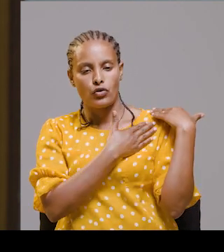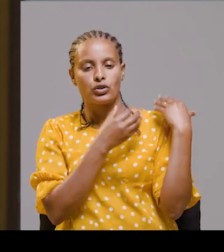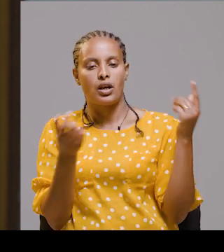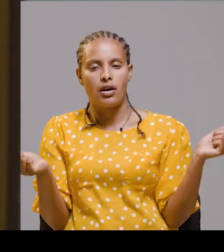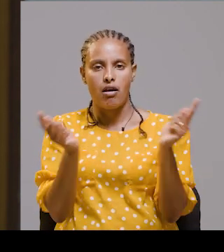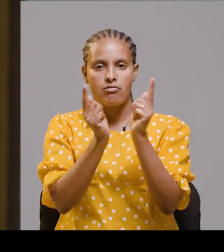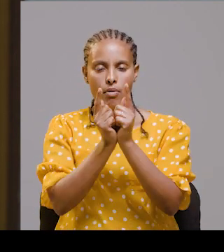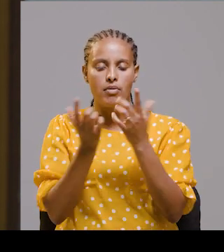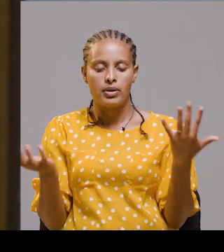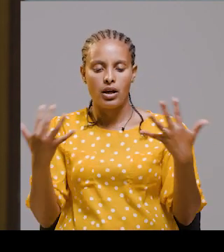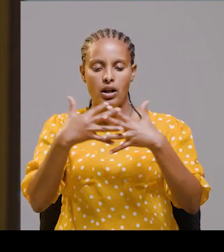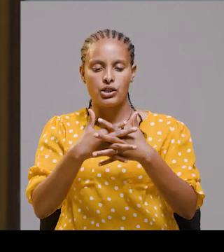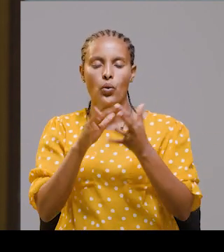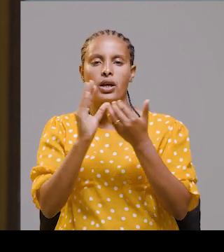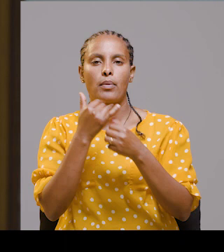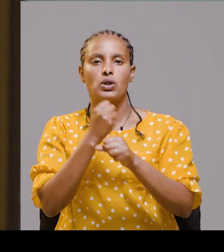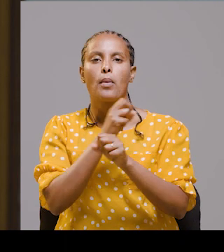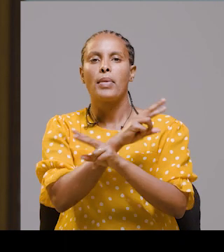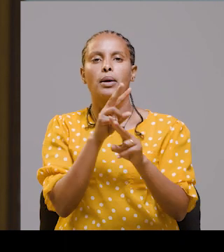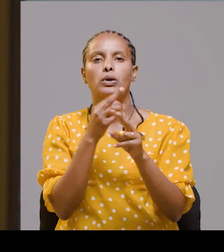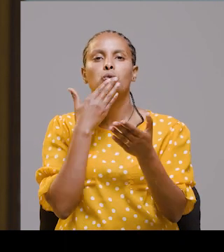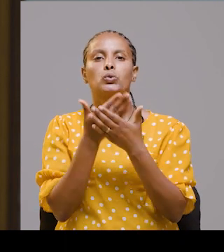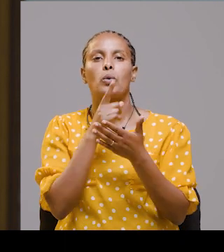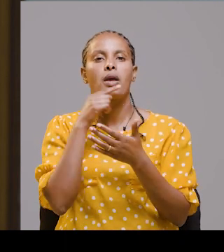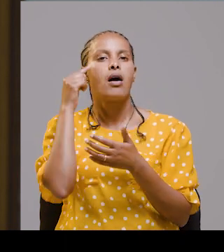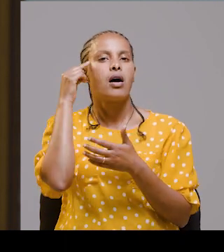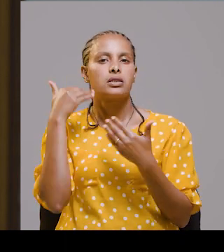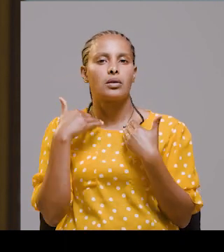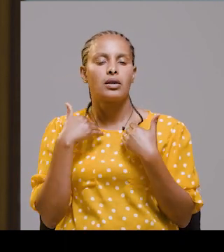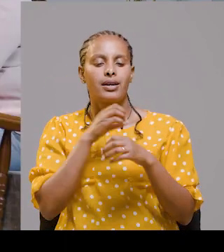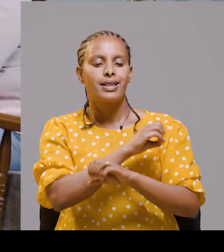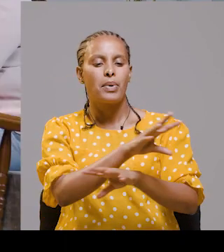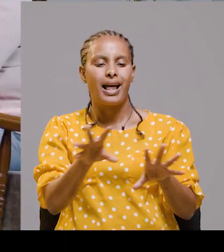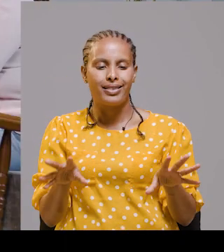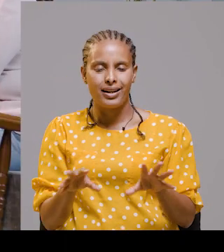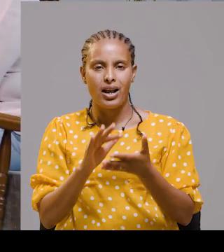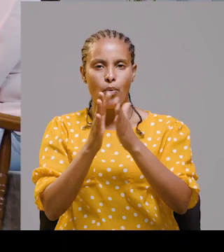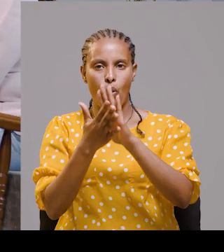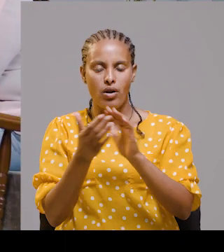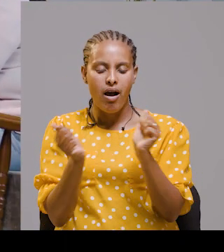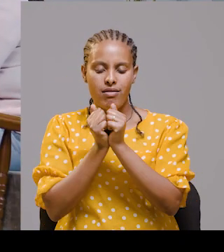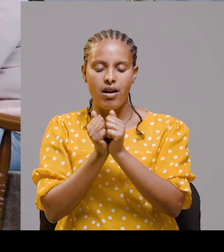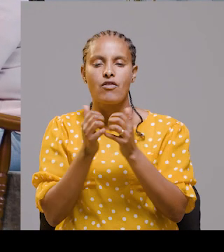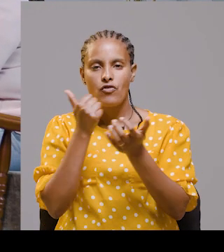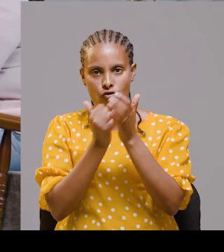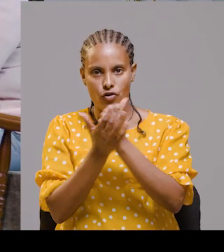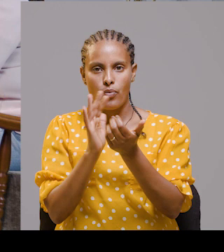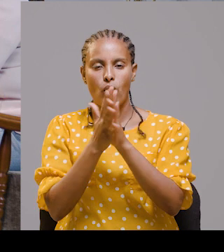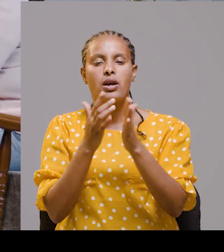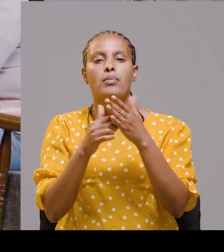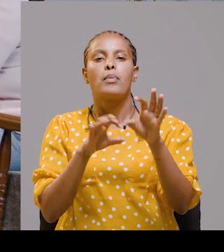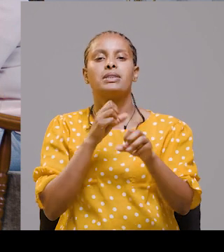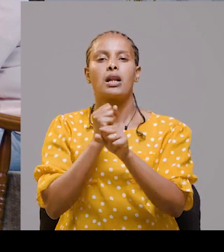ተገናኝተው በተቀናጀ መልክ ቢሰሩበት በጣም ጥሩ ነው ብዬ አስባለሁ፣ የተበታተነ ከሚሆን ይልቅ ማለት ነው። ይህን